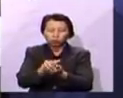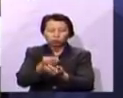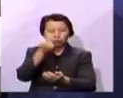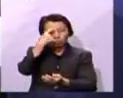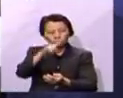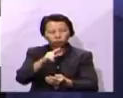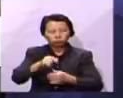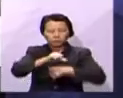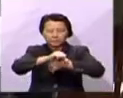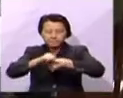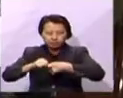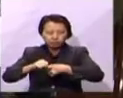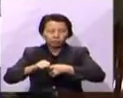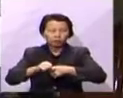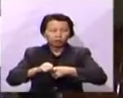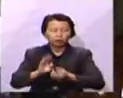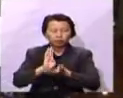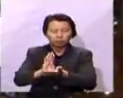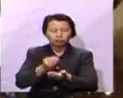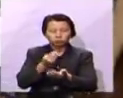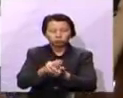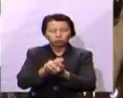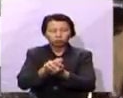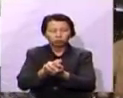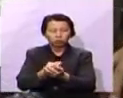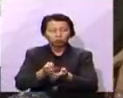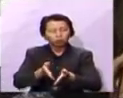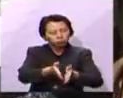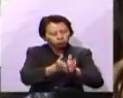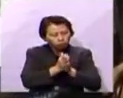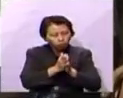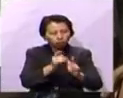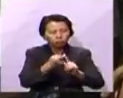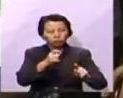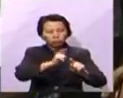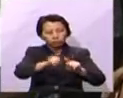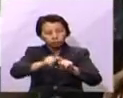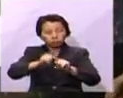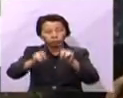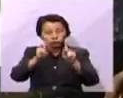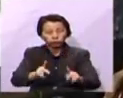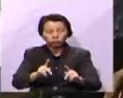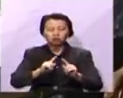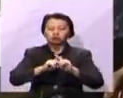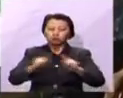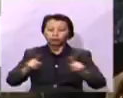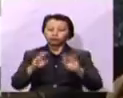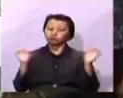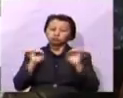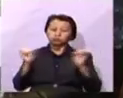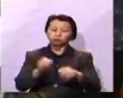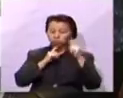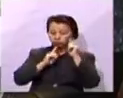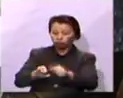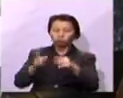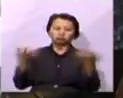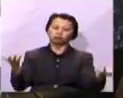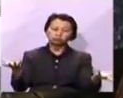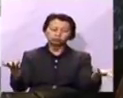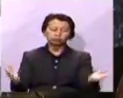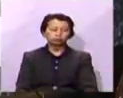untuk pembedahan. Bantuan kewangan pernah dipohonnya sebelum ini daripada pelbagai pihak namun tiada maklum balas